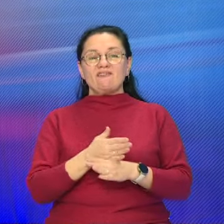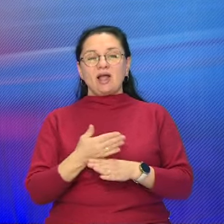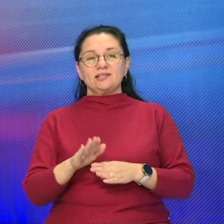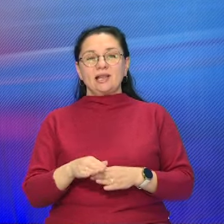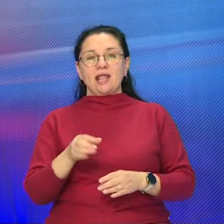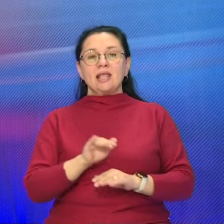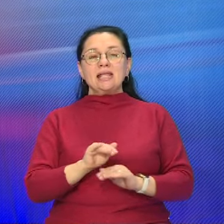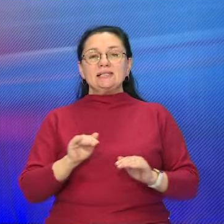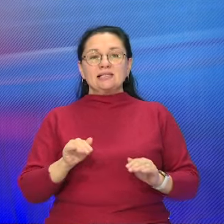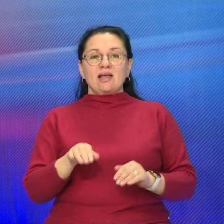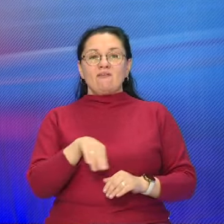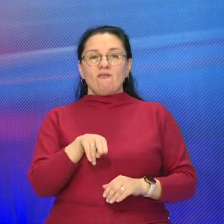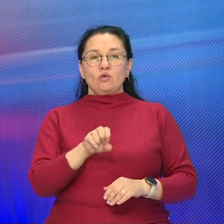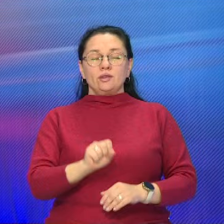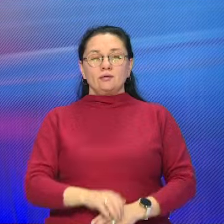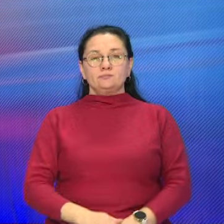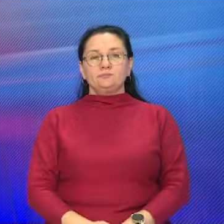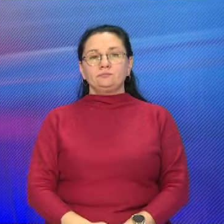Беларускага дзіцячага фонду.